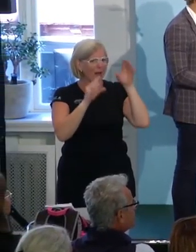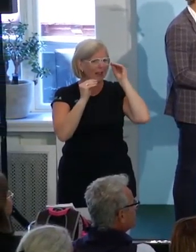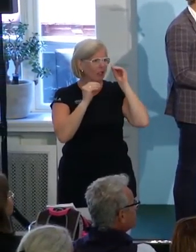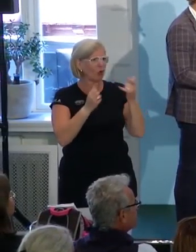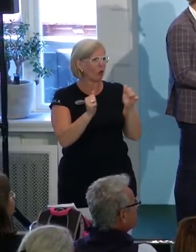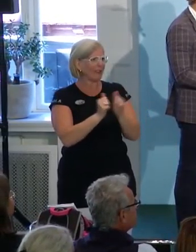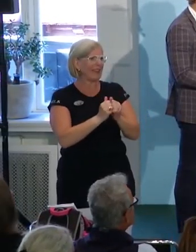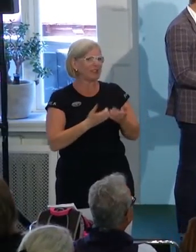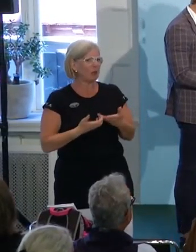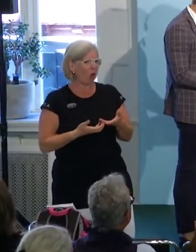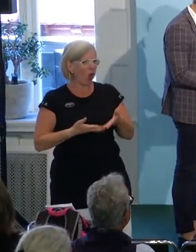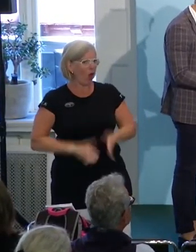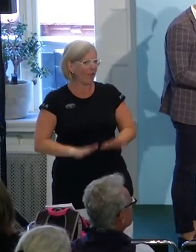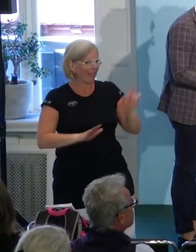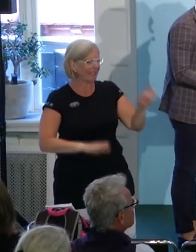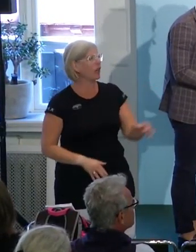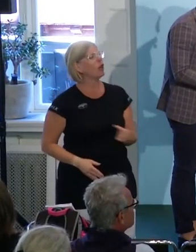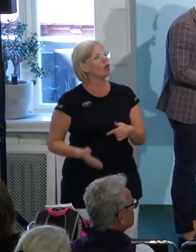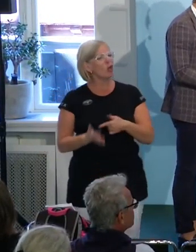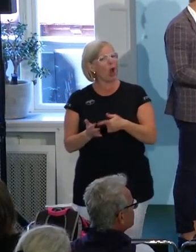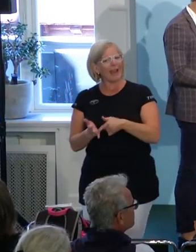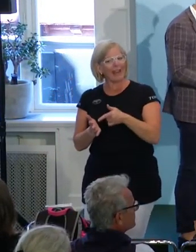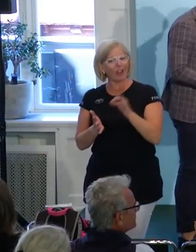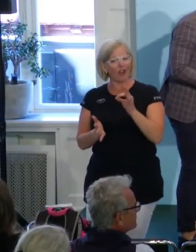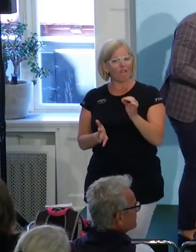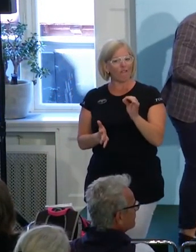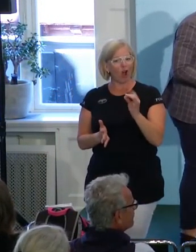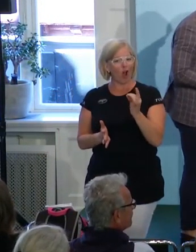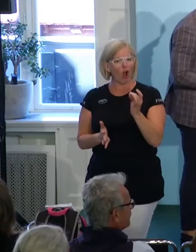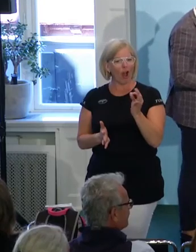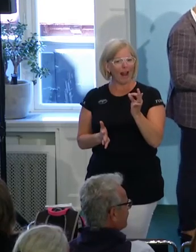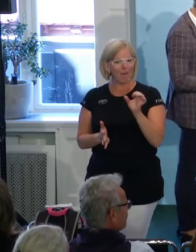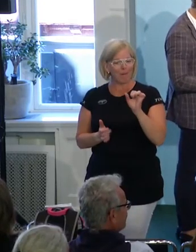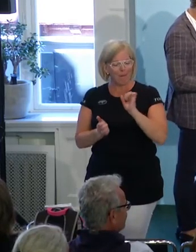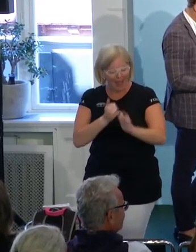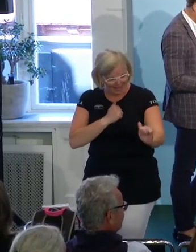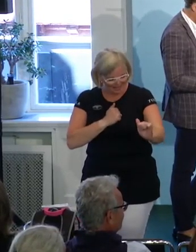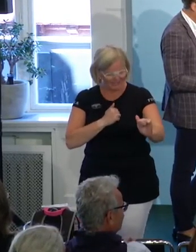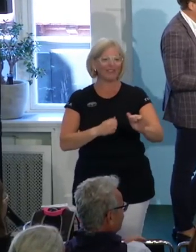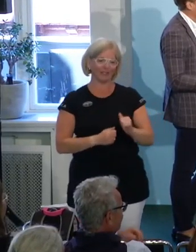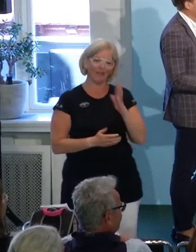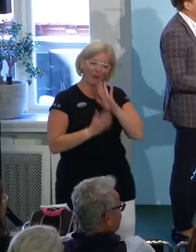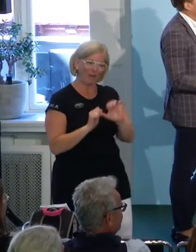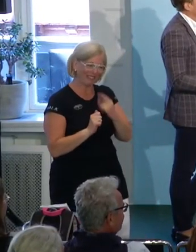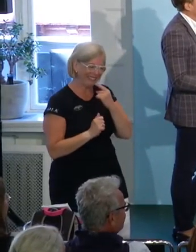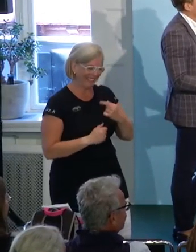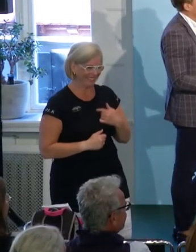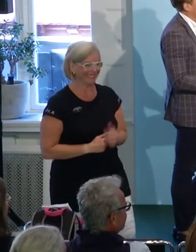heter Fahlberg. Fahlberg. Förlåt. Men jag tänkte att jag måste säga det.